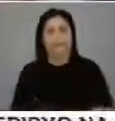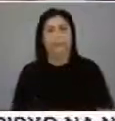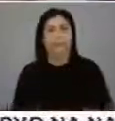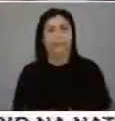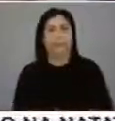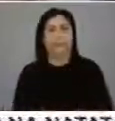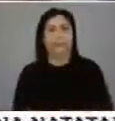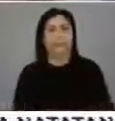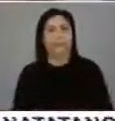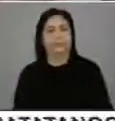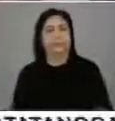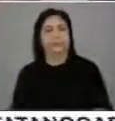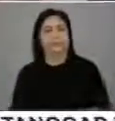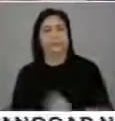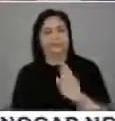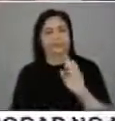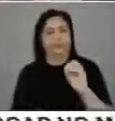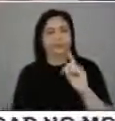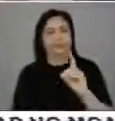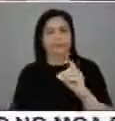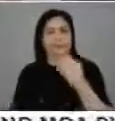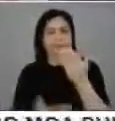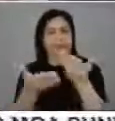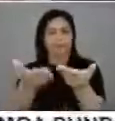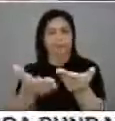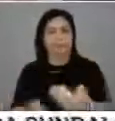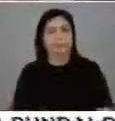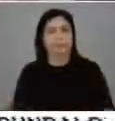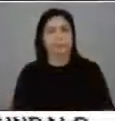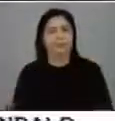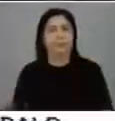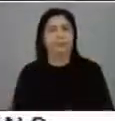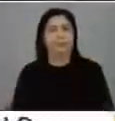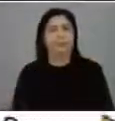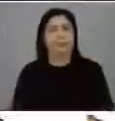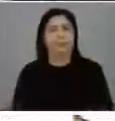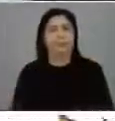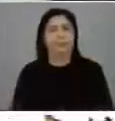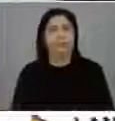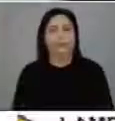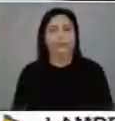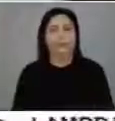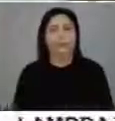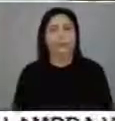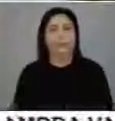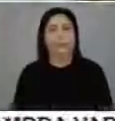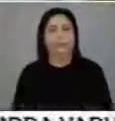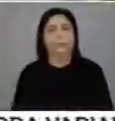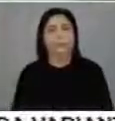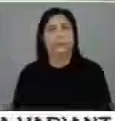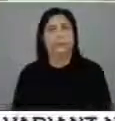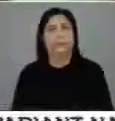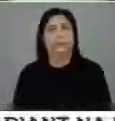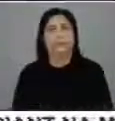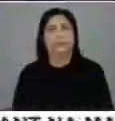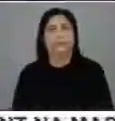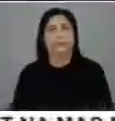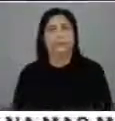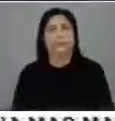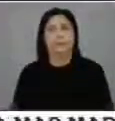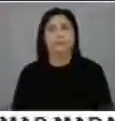Bukod dito, pinag-iisipan na rin ng Quezon City na magkaroon ng 24-hour vaccination, oras na magtuloy-tuloy ang pagdating ng supply ng